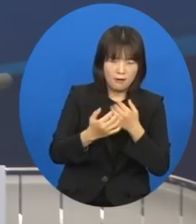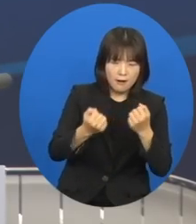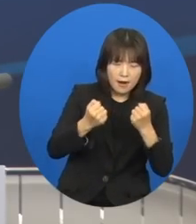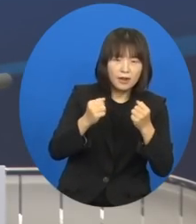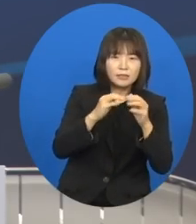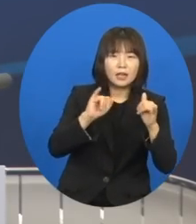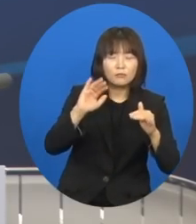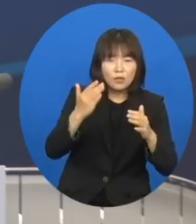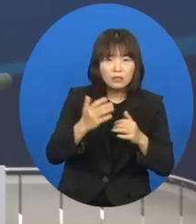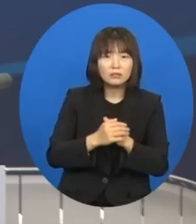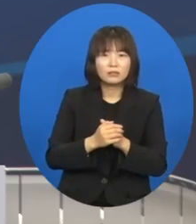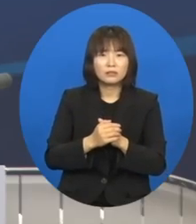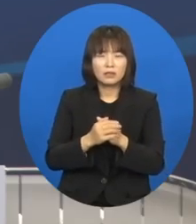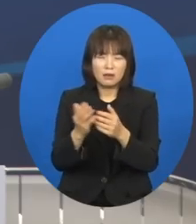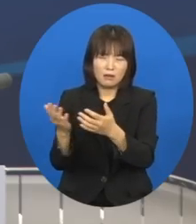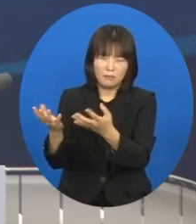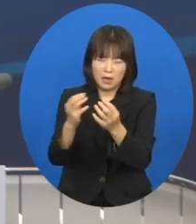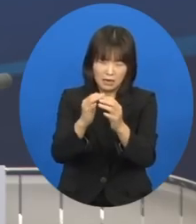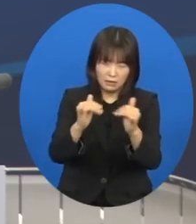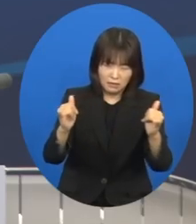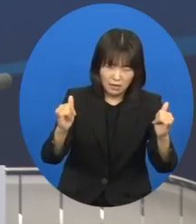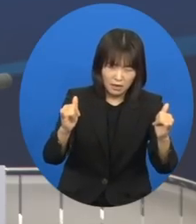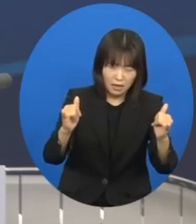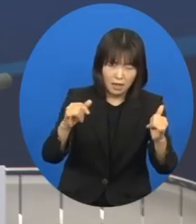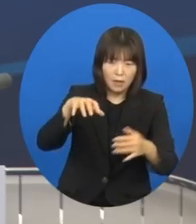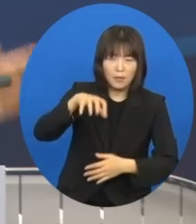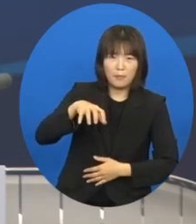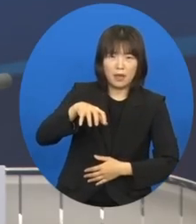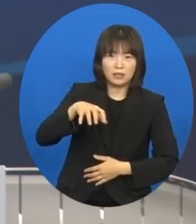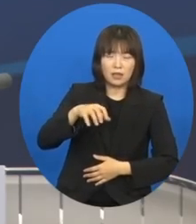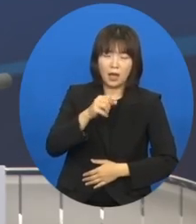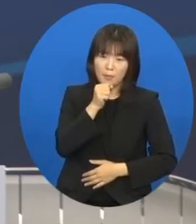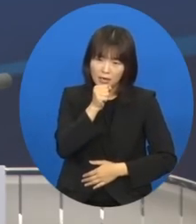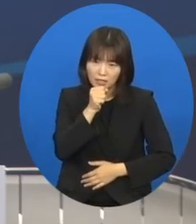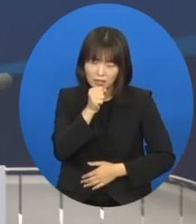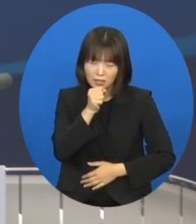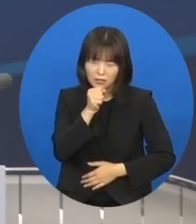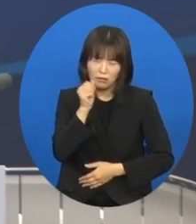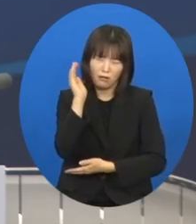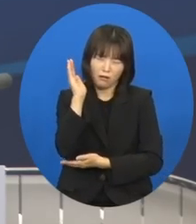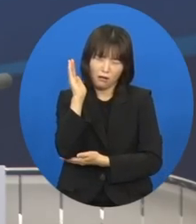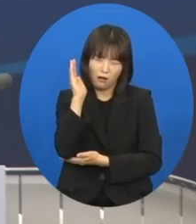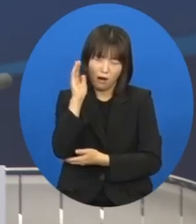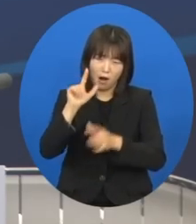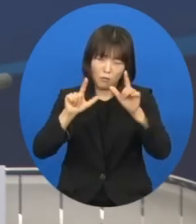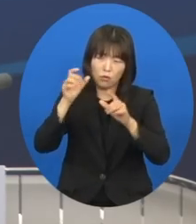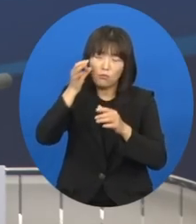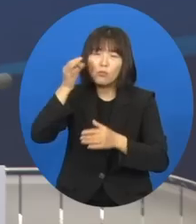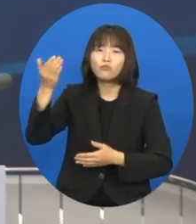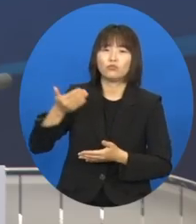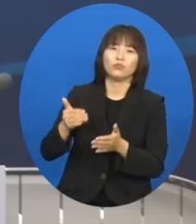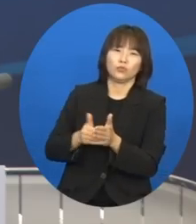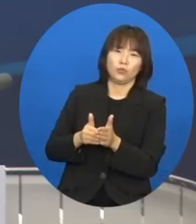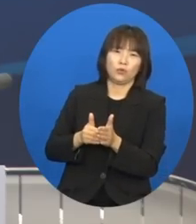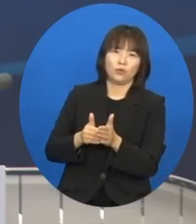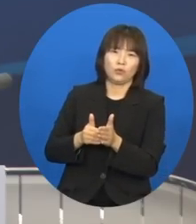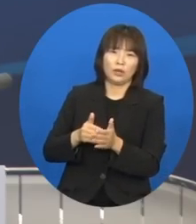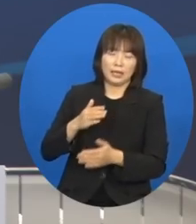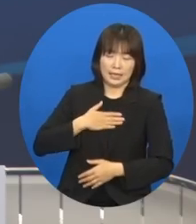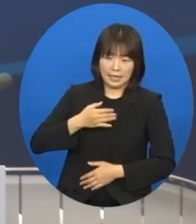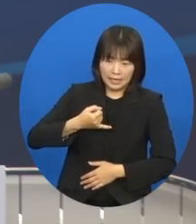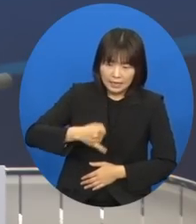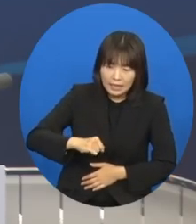수많은 사람들 앞에서 반짝반짝한 마이크를 들고 수많은 사람들에게 설교하고 있는 모습을 보여주셨어. 내 딸을